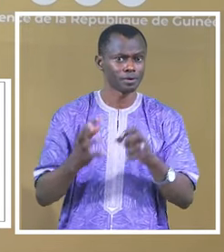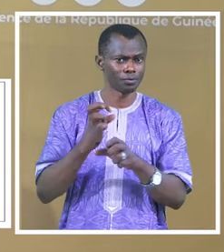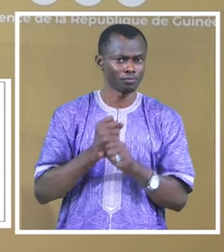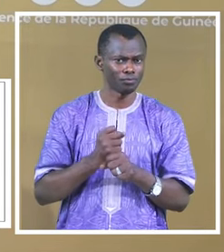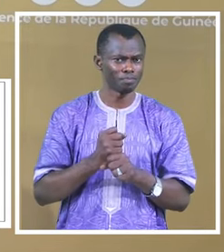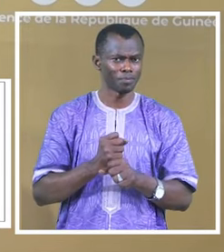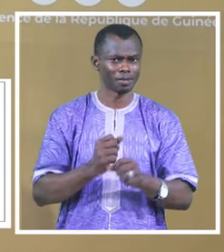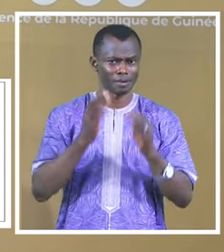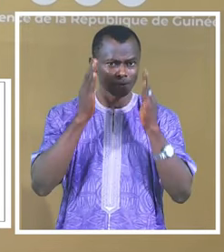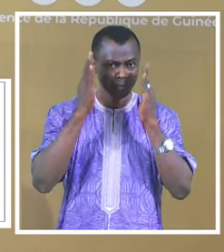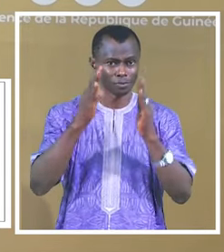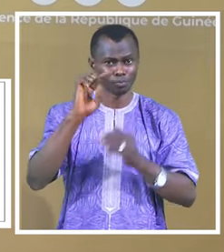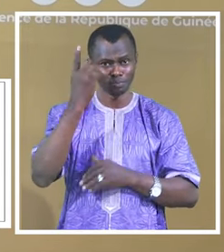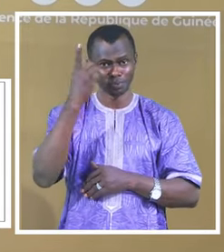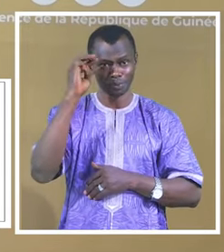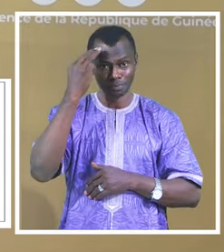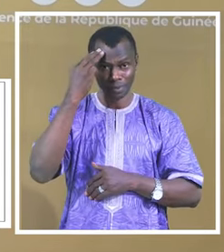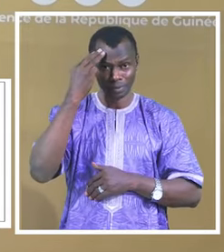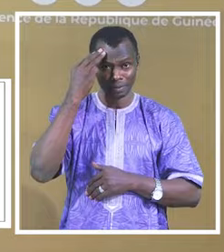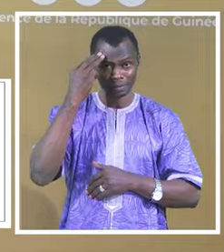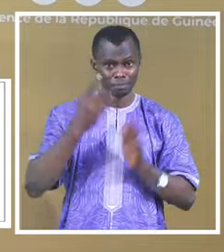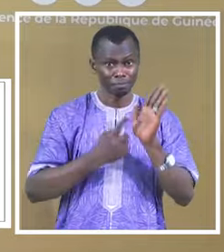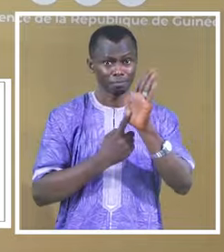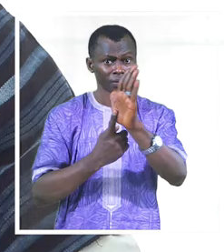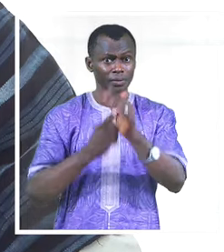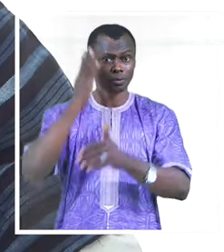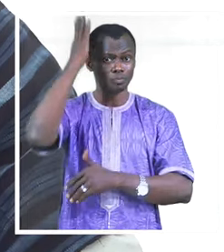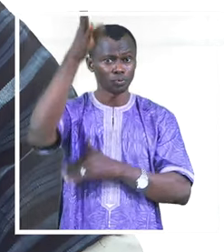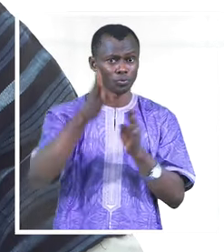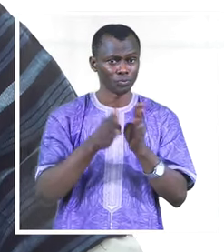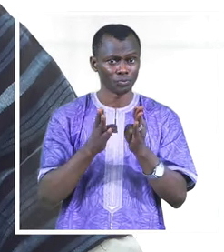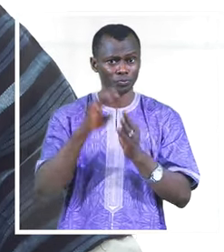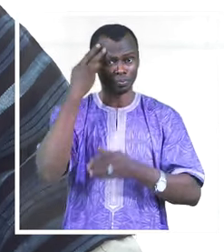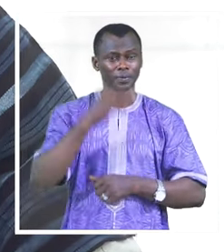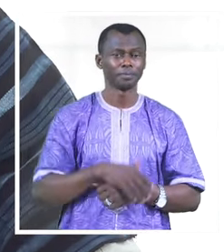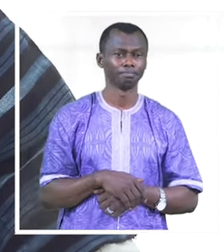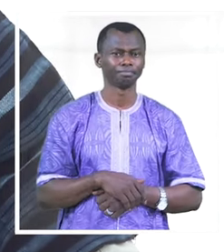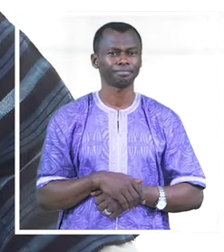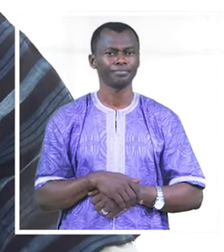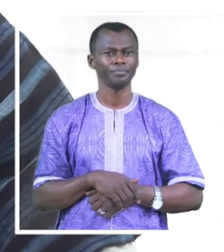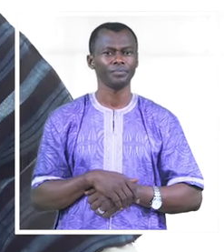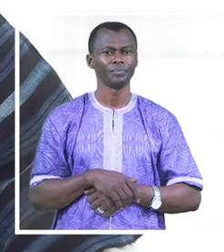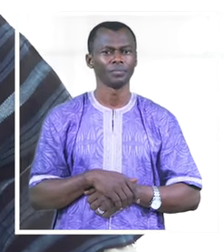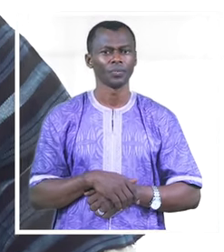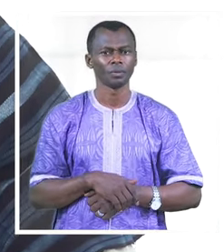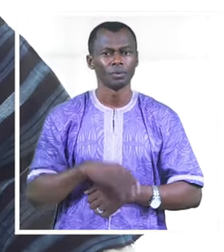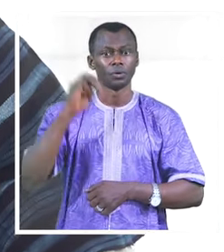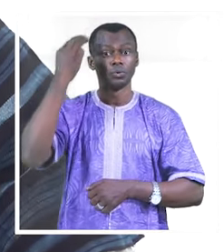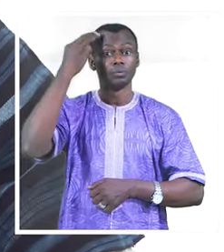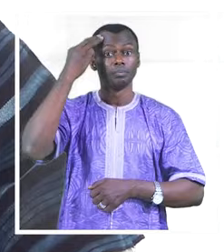la présentation au prochain Conseil des ministres. Pour le ministère de l'administration du territoire et